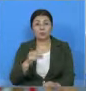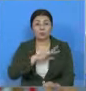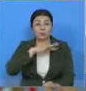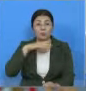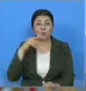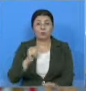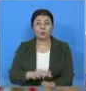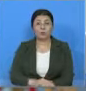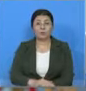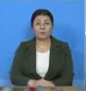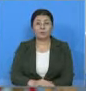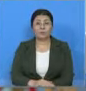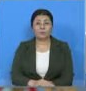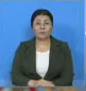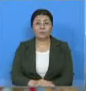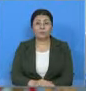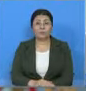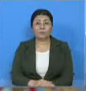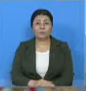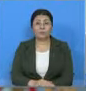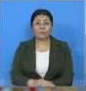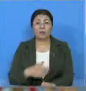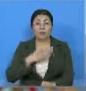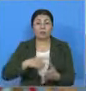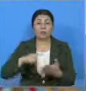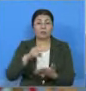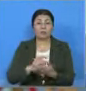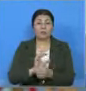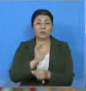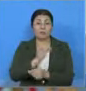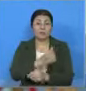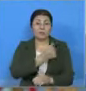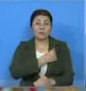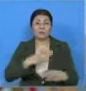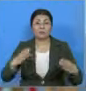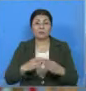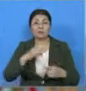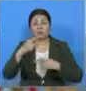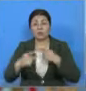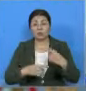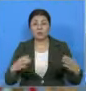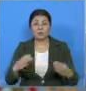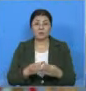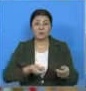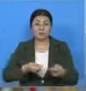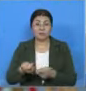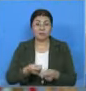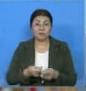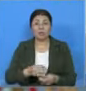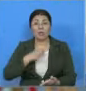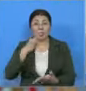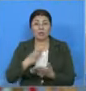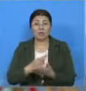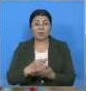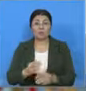Я говорю, отвечать не могу, потому что моя должность отправить войска, а там уже командир бригады, командир связи, он будет за него отвечать. Ну,